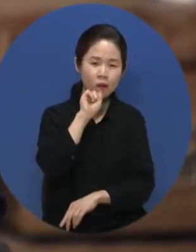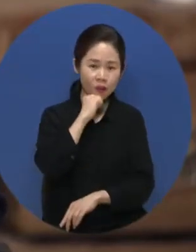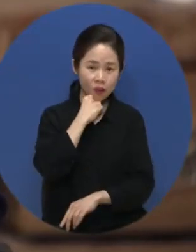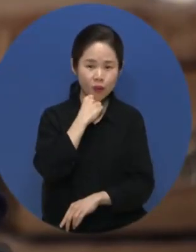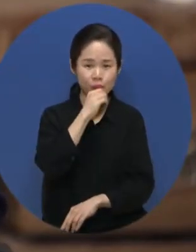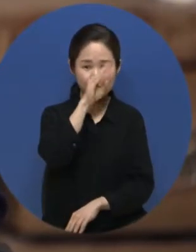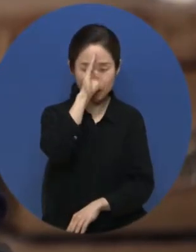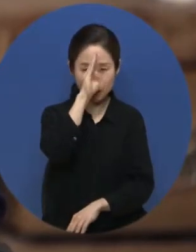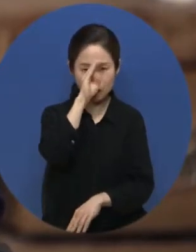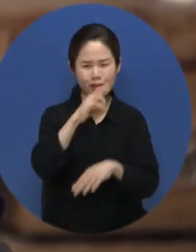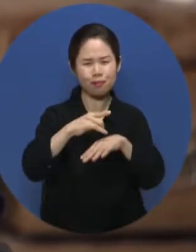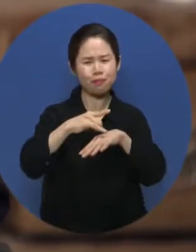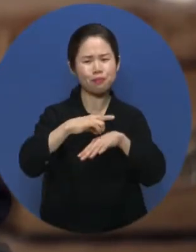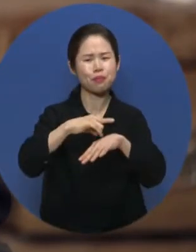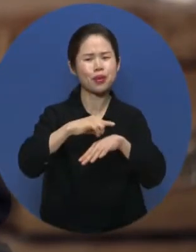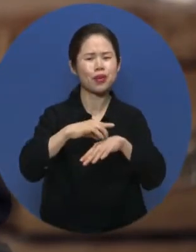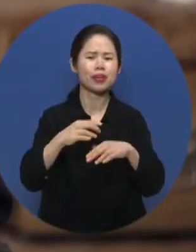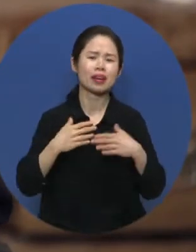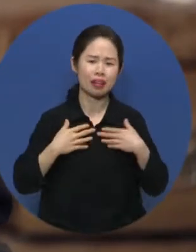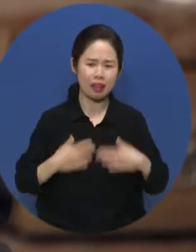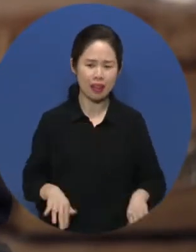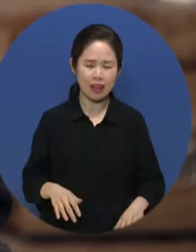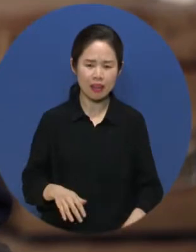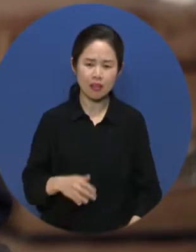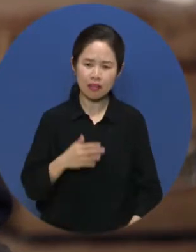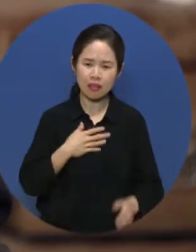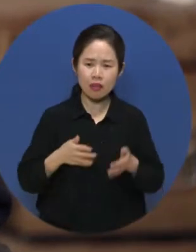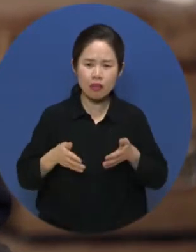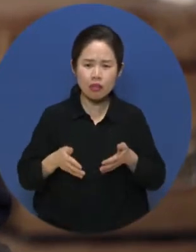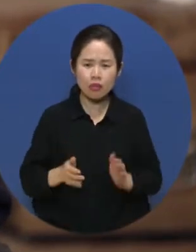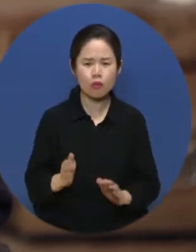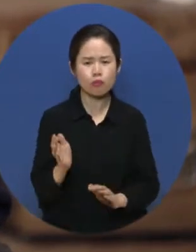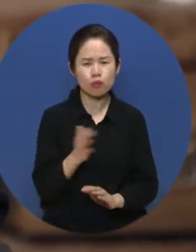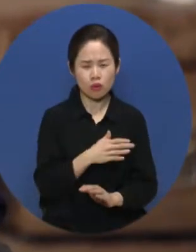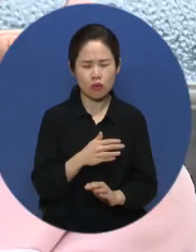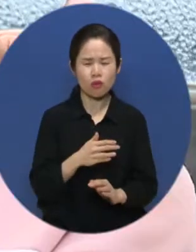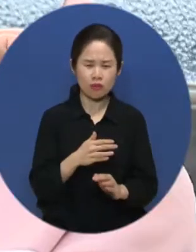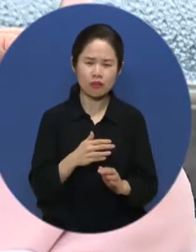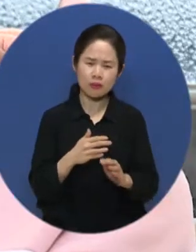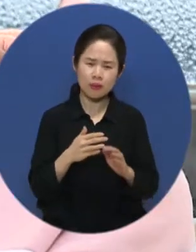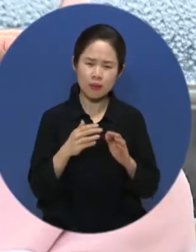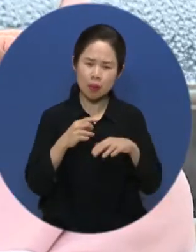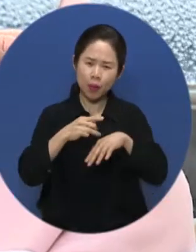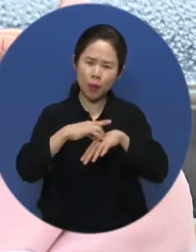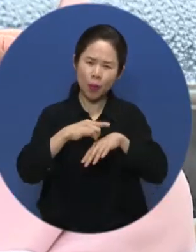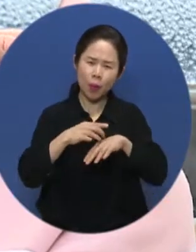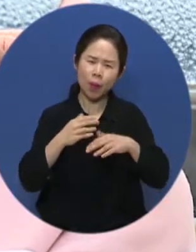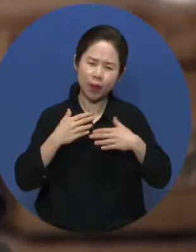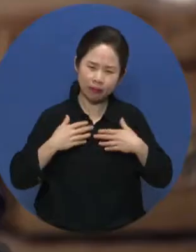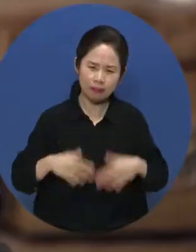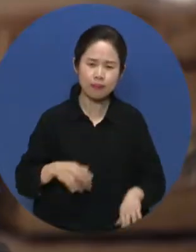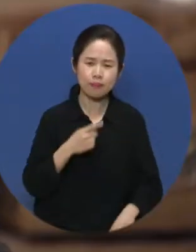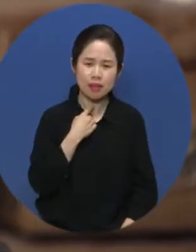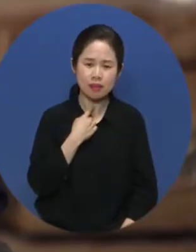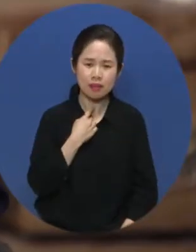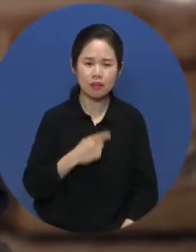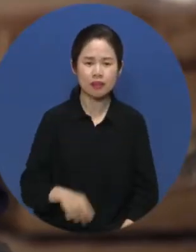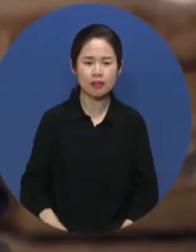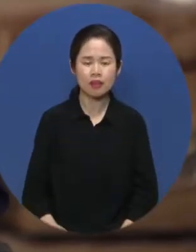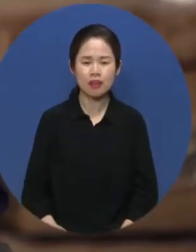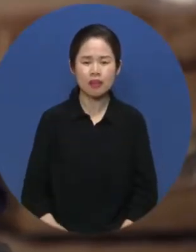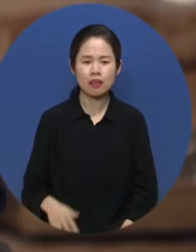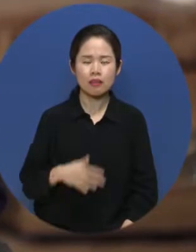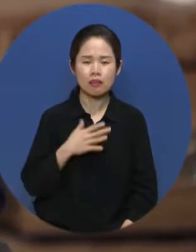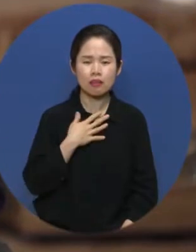합니다. 골형성 부전증은 태어나면서부터 뼈가 굉장히 약한 몸을 가지고 태어나게 되어 있어요. 뭐 믿으실지 모르겠지만